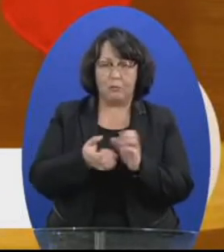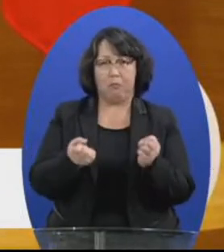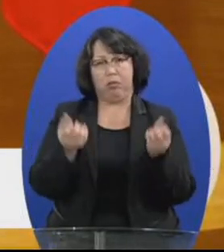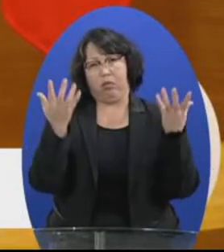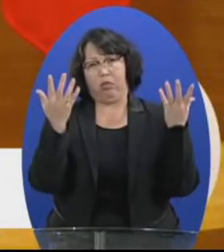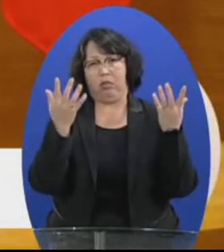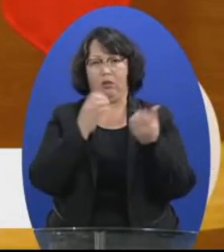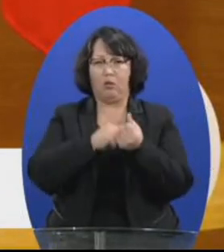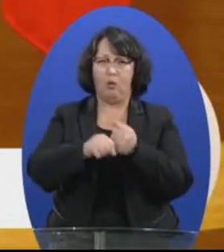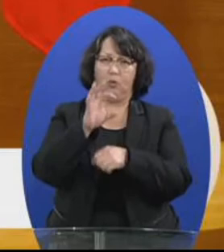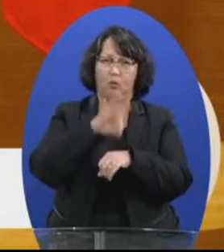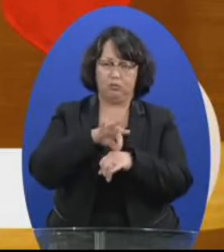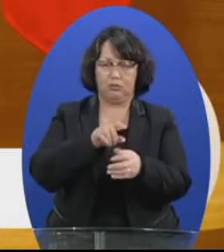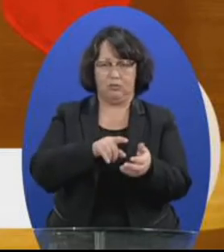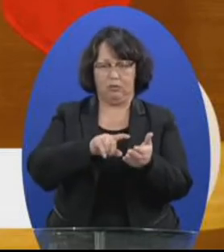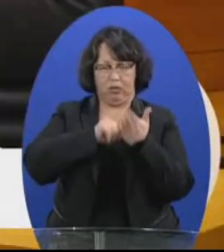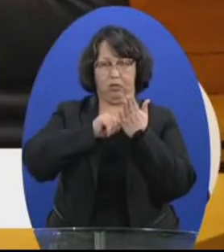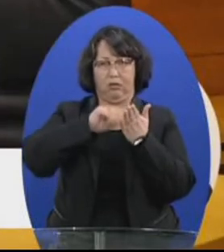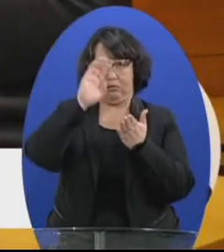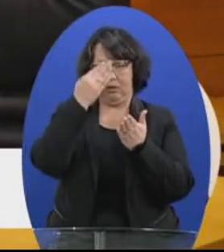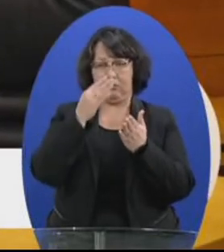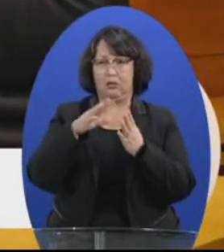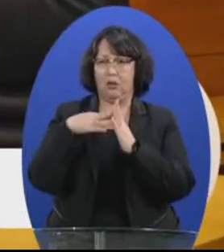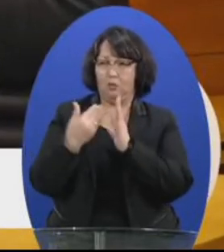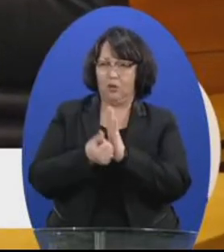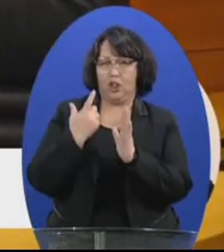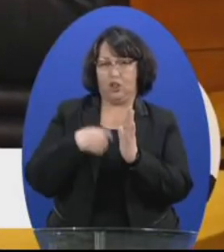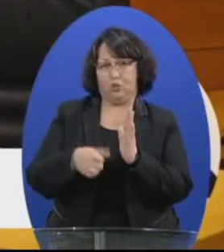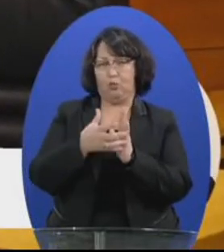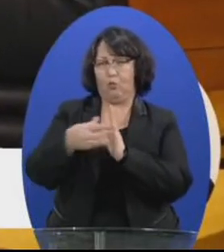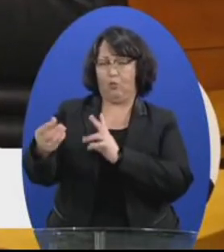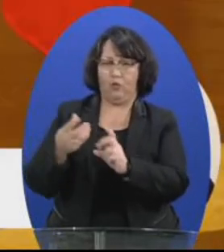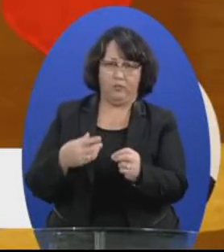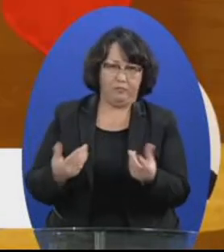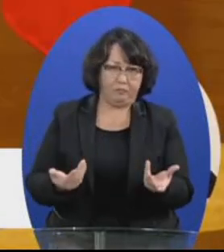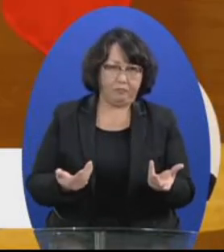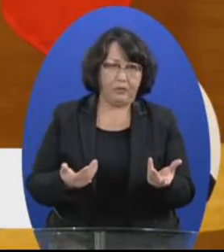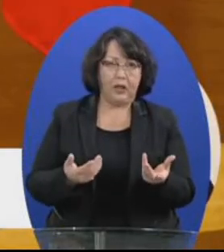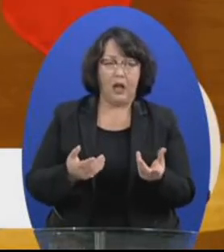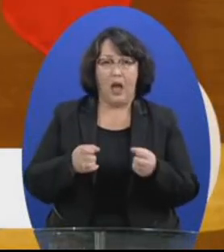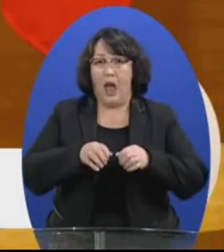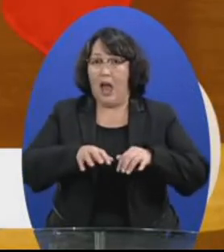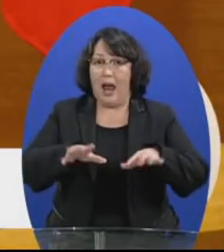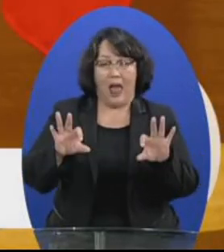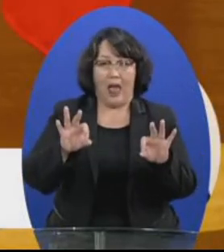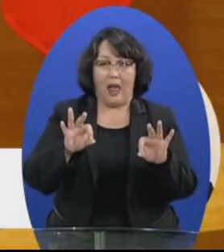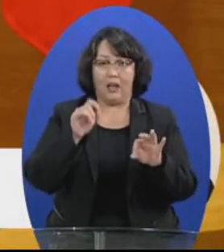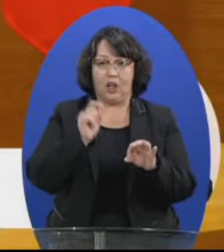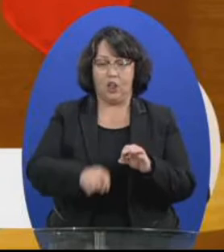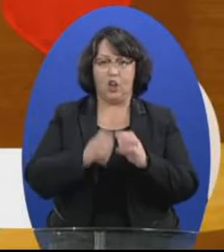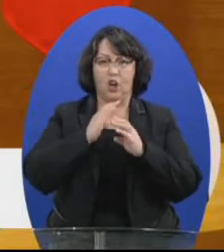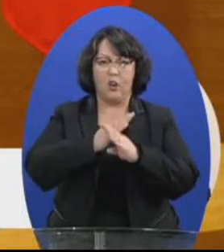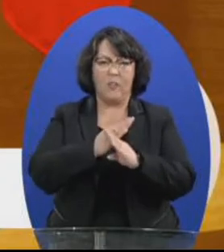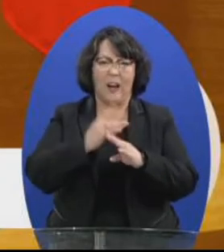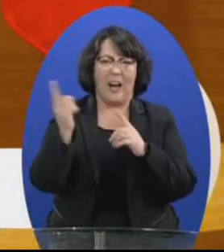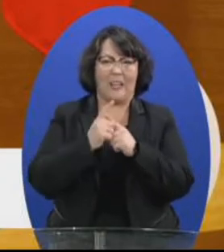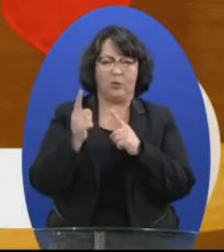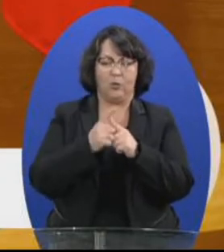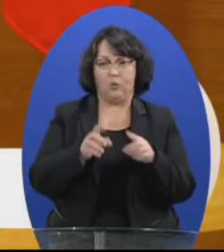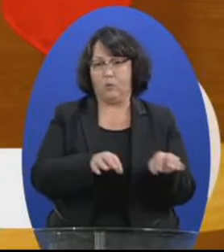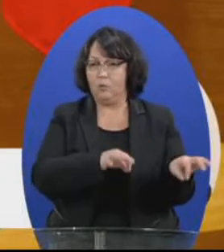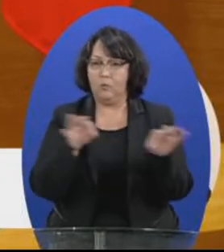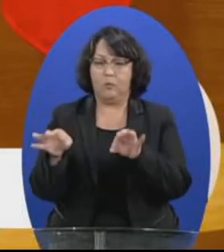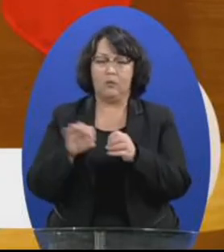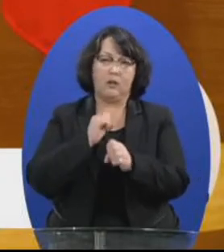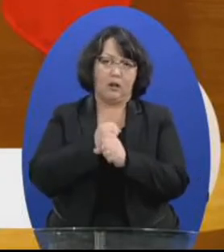ийм одоо хүндрэлтэй нөхцөл байдал үүслээ. А нөхцөл байдал цаашаа хүндрүүл бид нар энэ 20 төрийн дэглэмний цааш нь сонгож ажиллах ийм